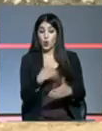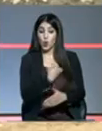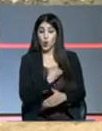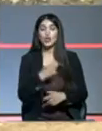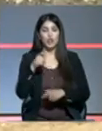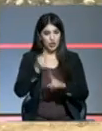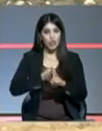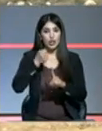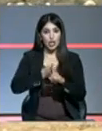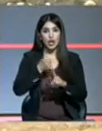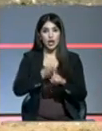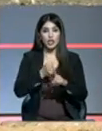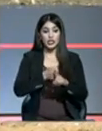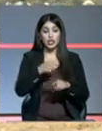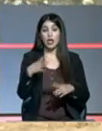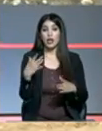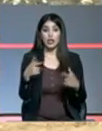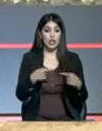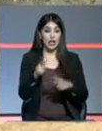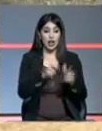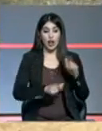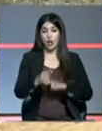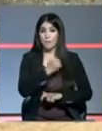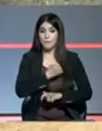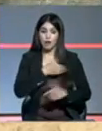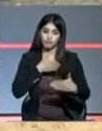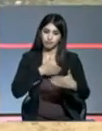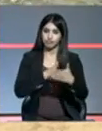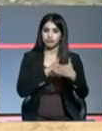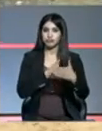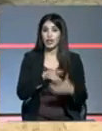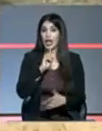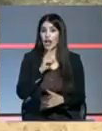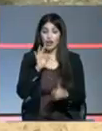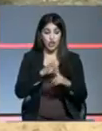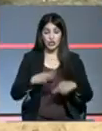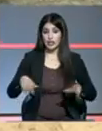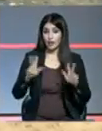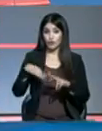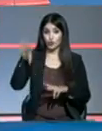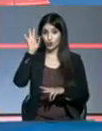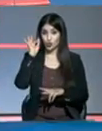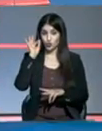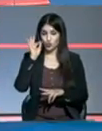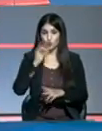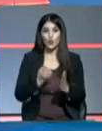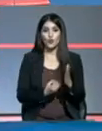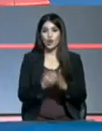دوما مقبره لمخططات المجموعات الارهابيه للتلفزه الوطنيه التونسيه